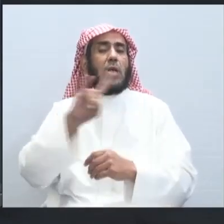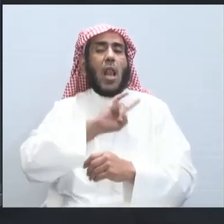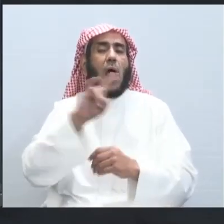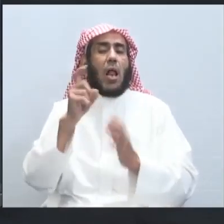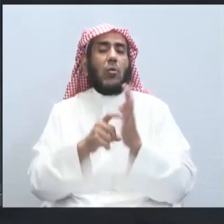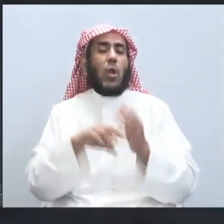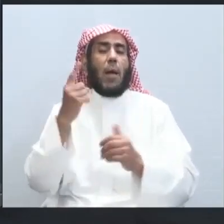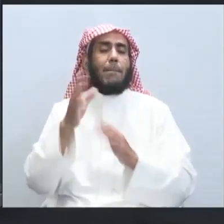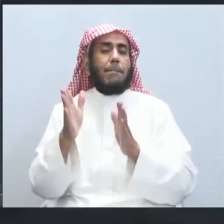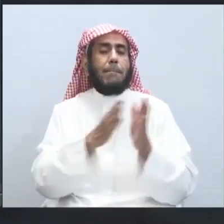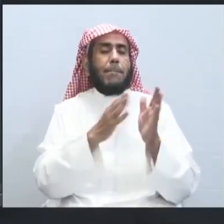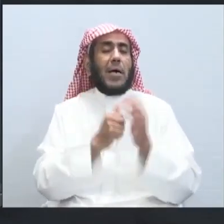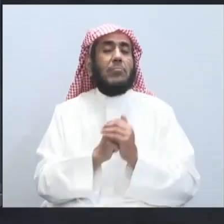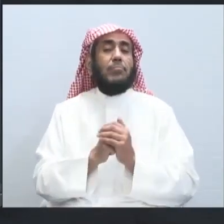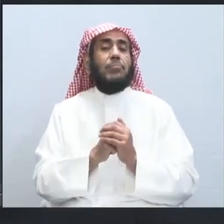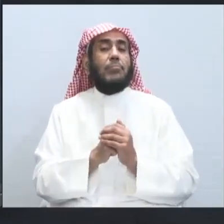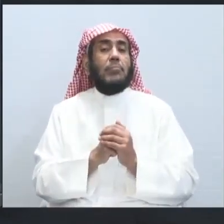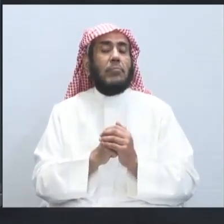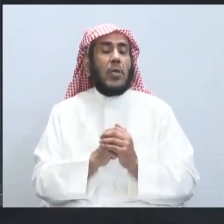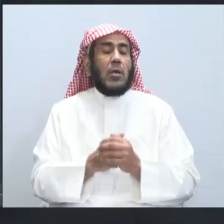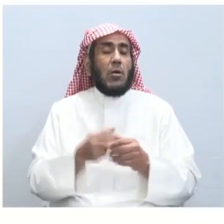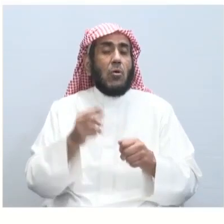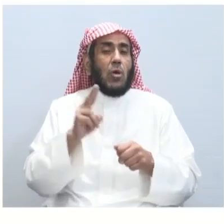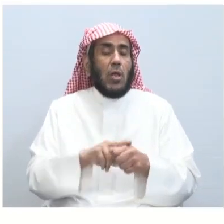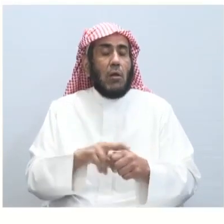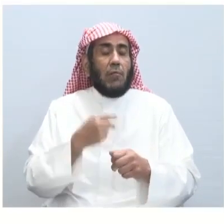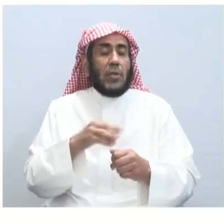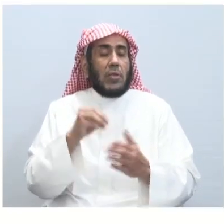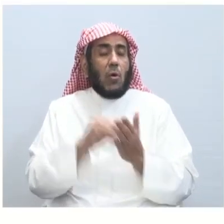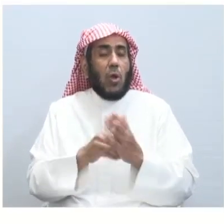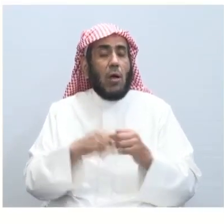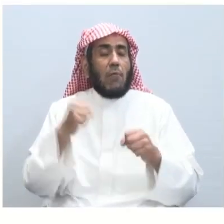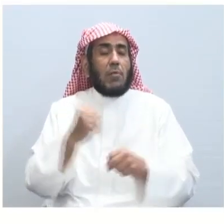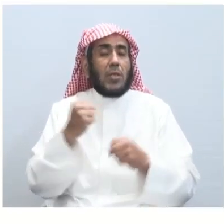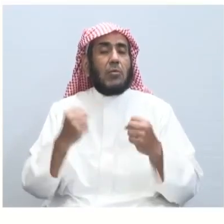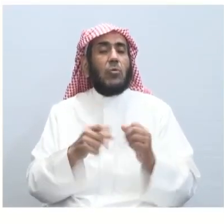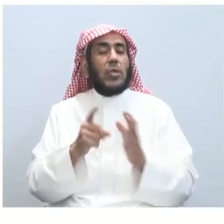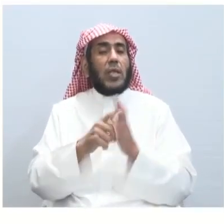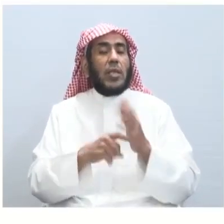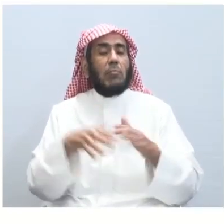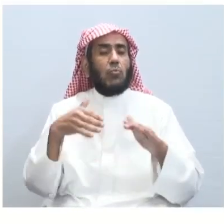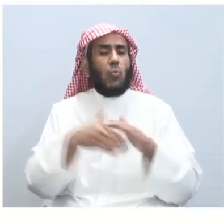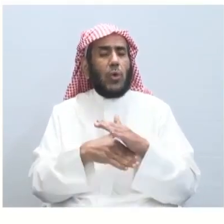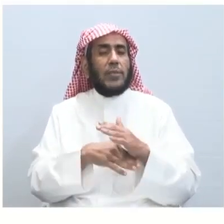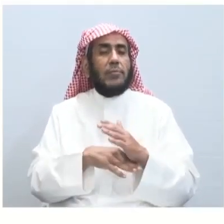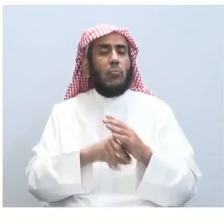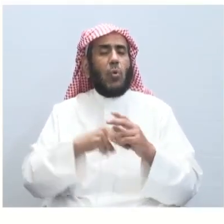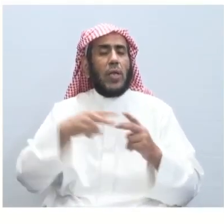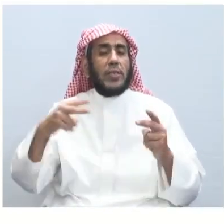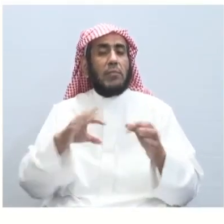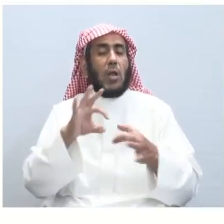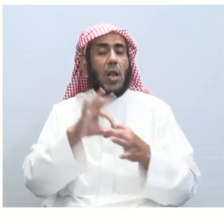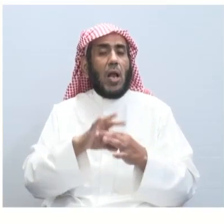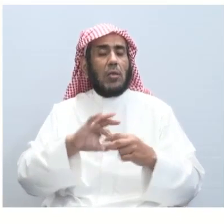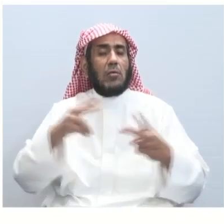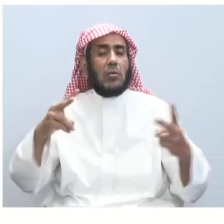العام وايضا في الدوله في معرض ممارسه نشاطها وتنظيم شؤونها تدخل في الاديدي من العلاقات